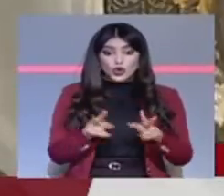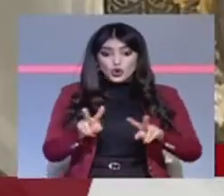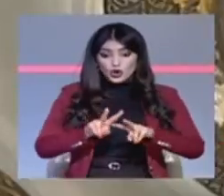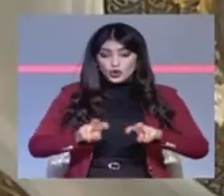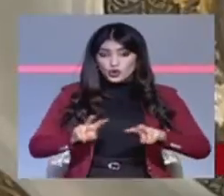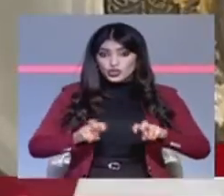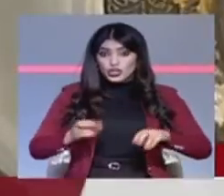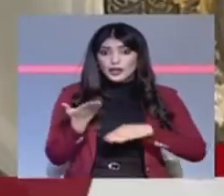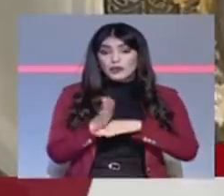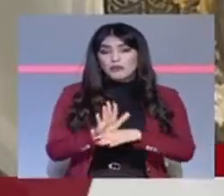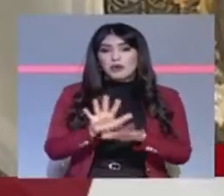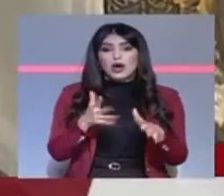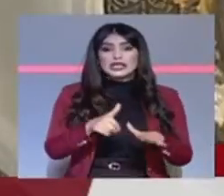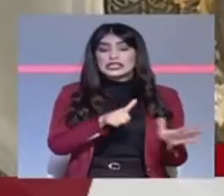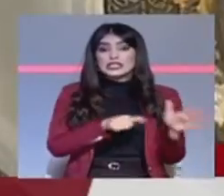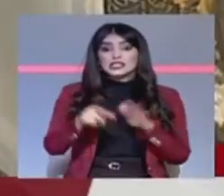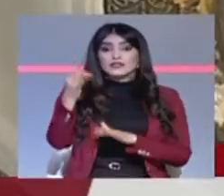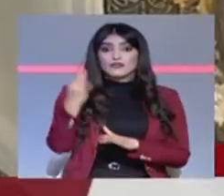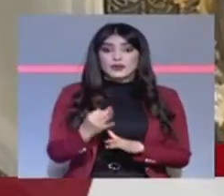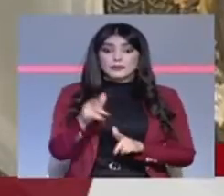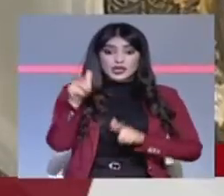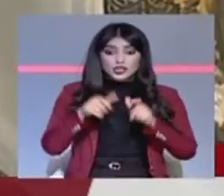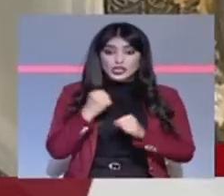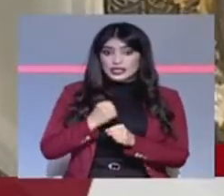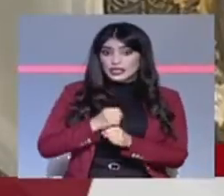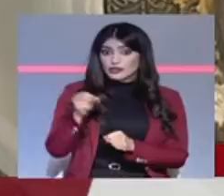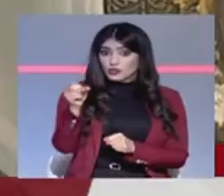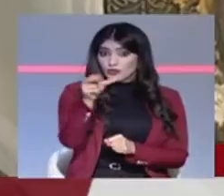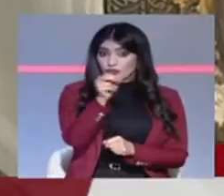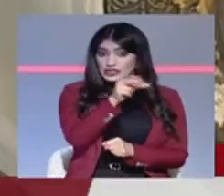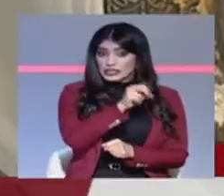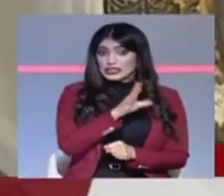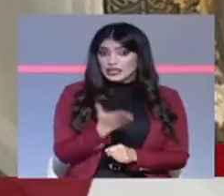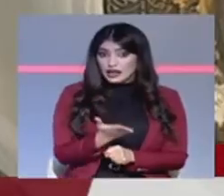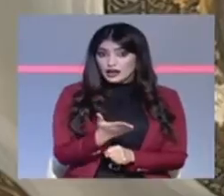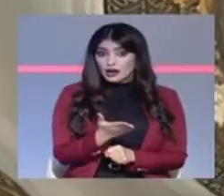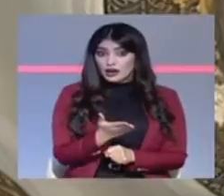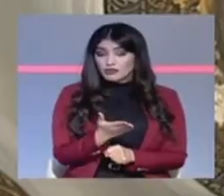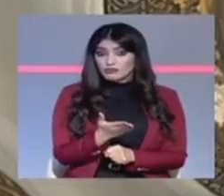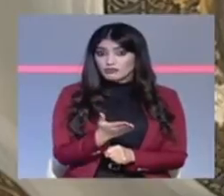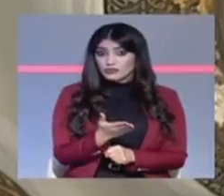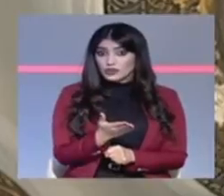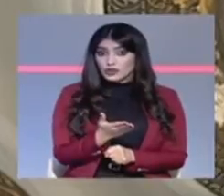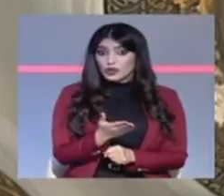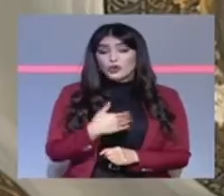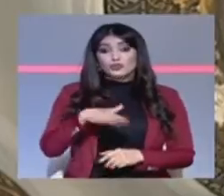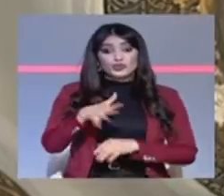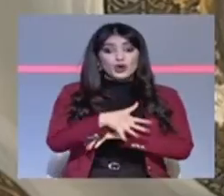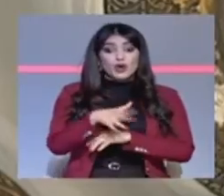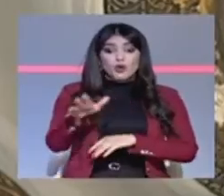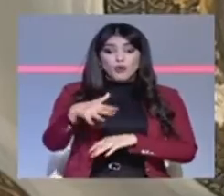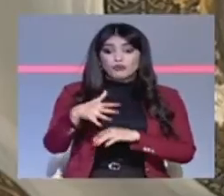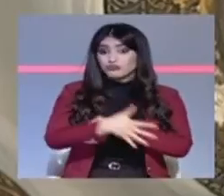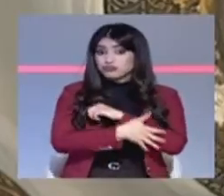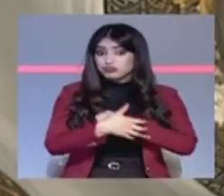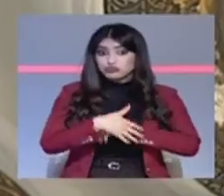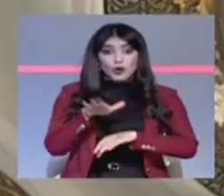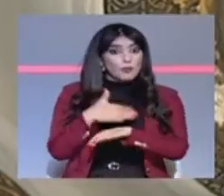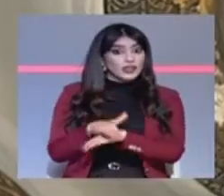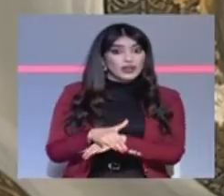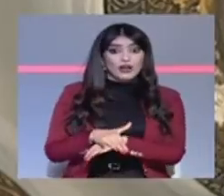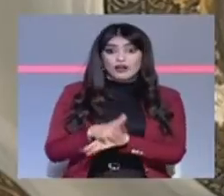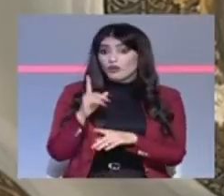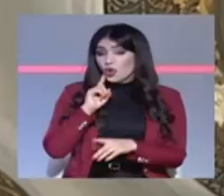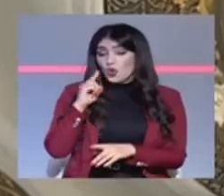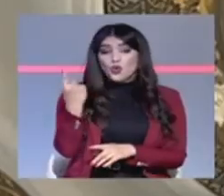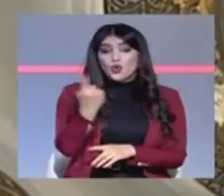يعني ستين في المائه من الناس اللي تخدم في القطاع عليها يكونوا تحت خط الفقر وبتكون عندنا انعكاسات سلبيه